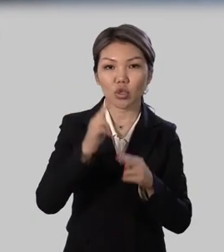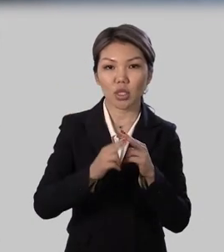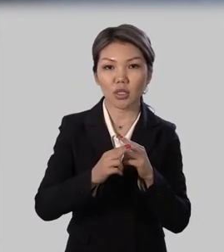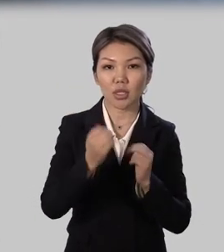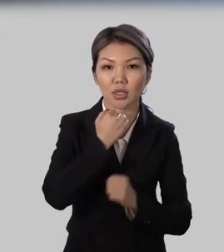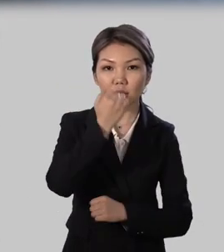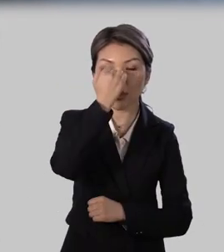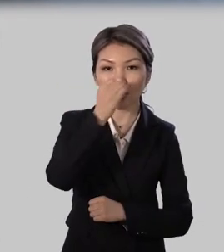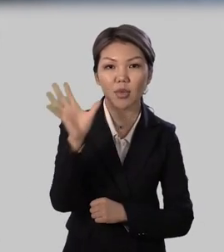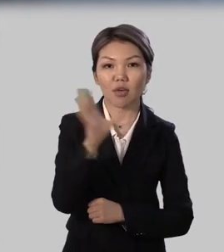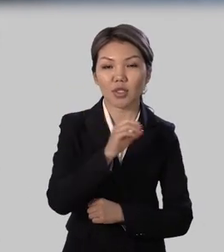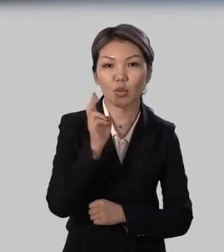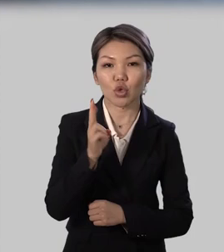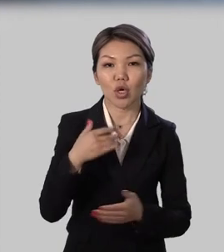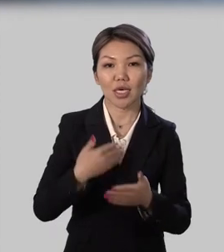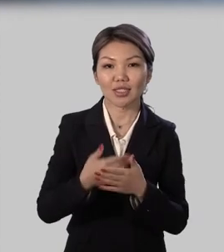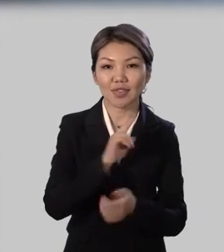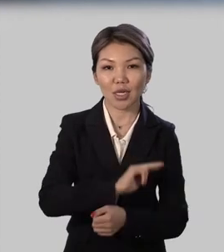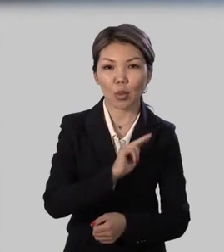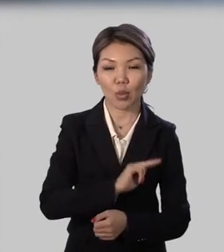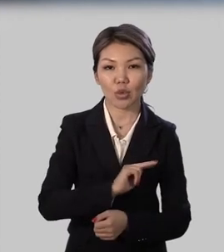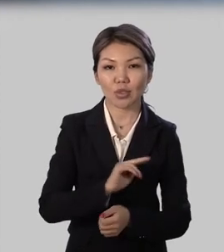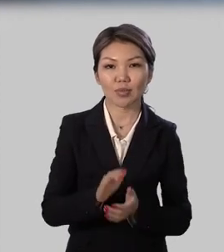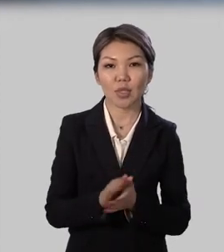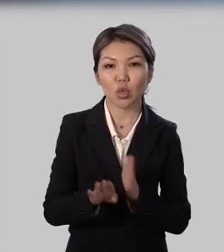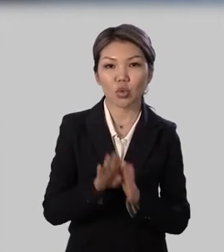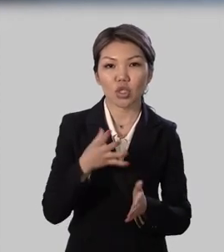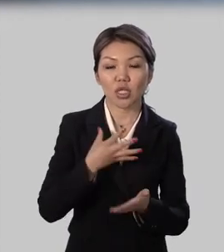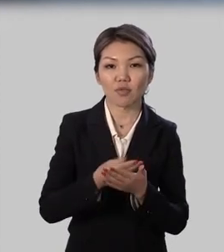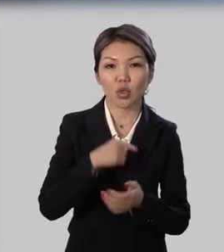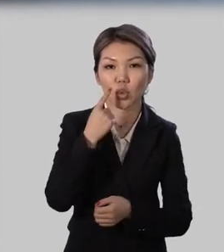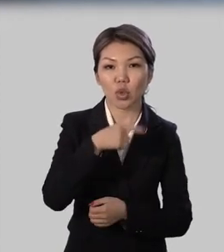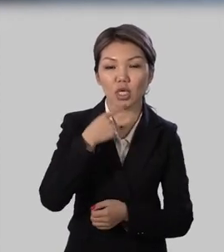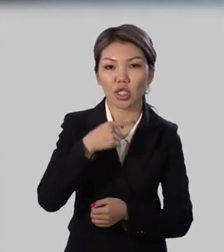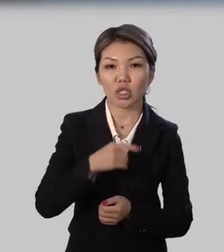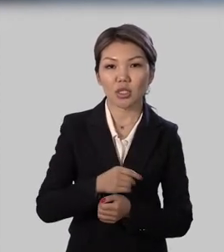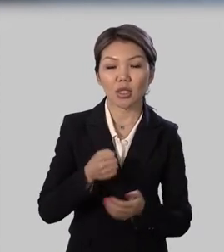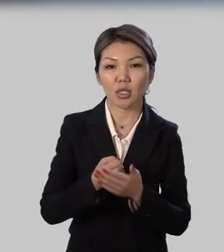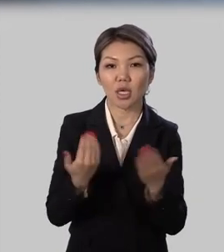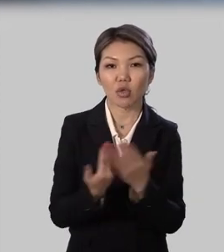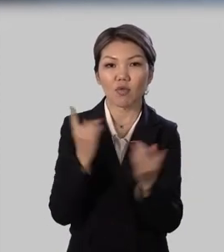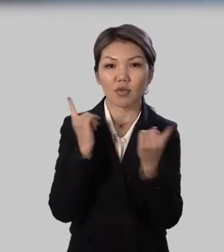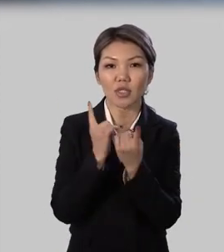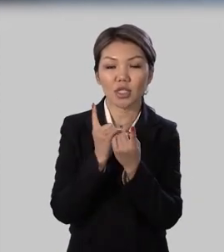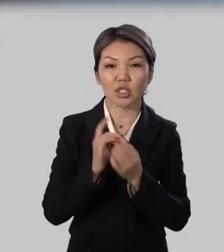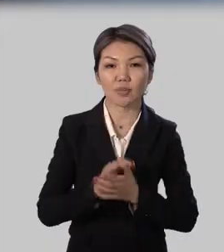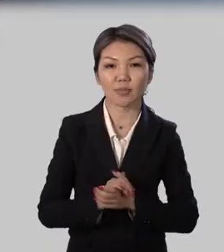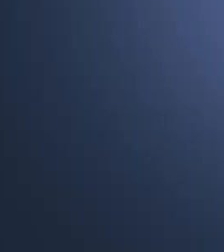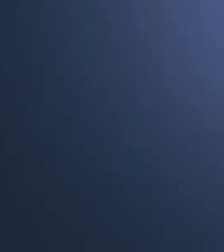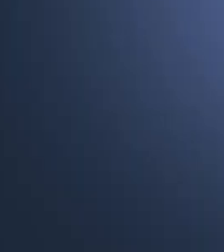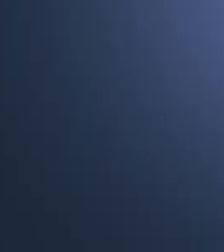подошёл к концу спасибо всем кто активно работал и совершенствовал свою речь до новой встречи в